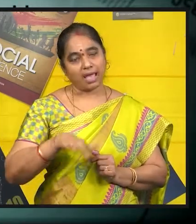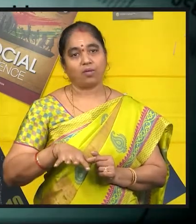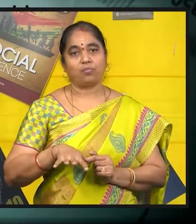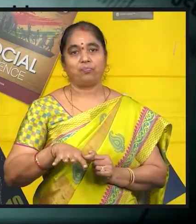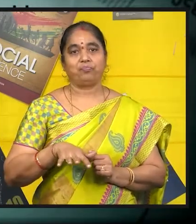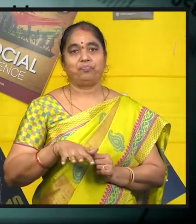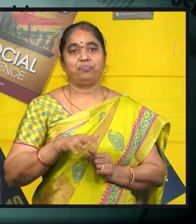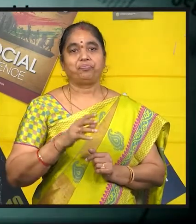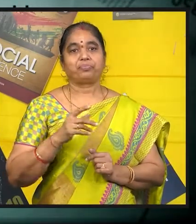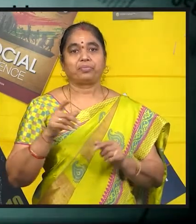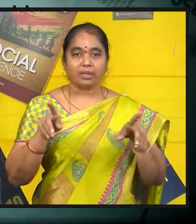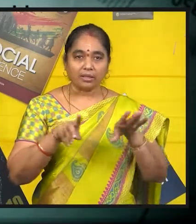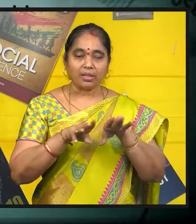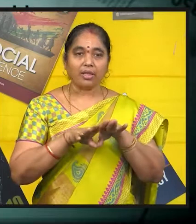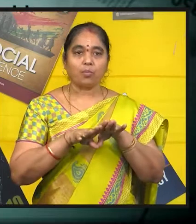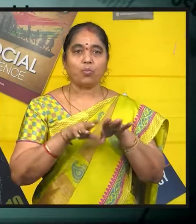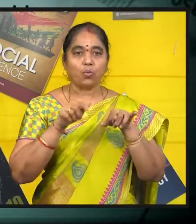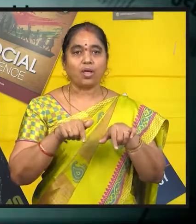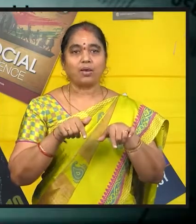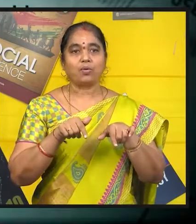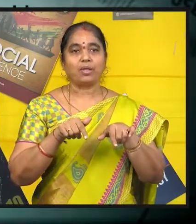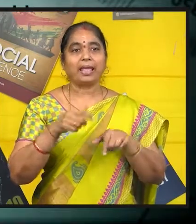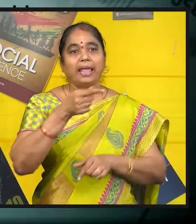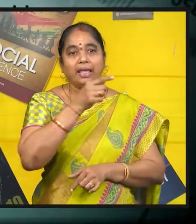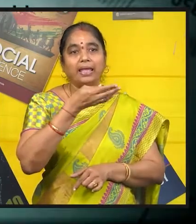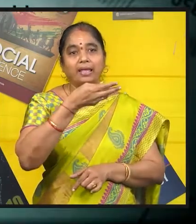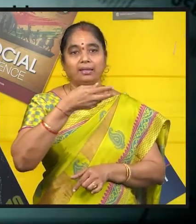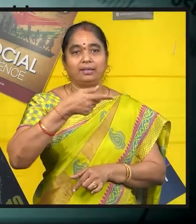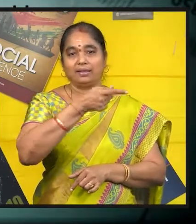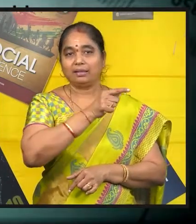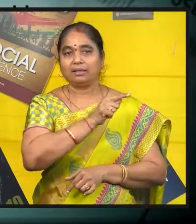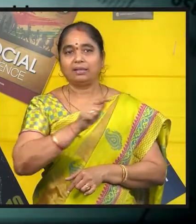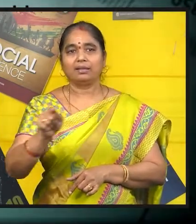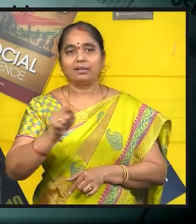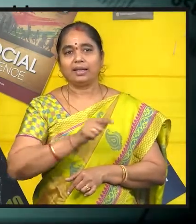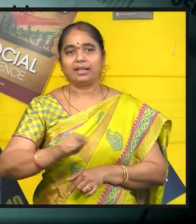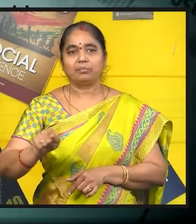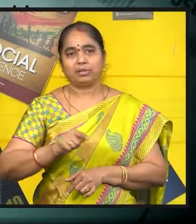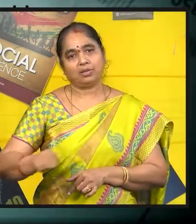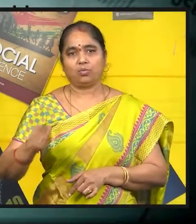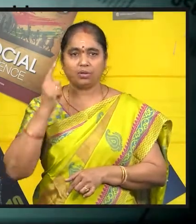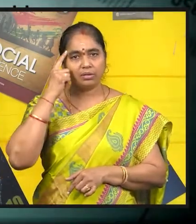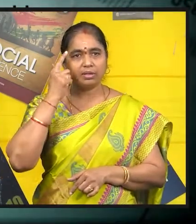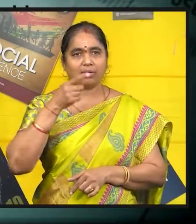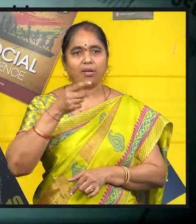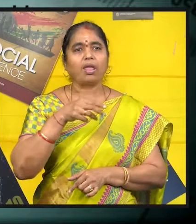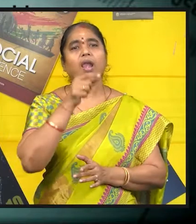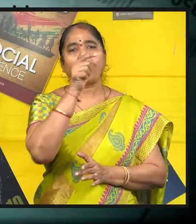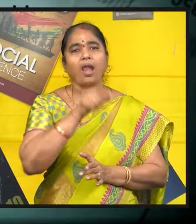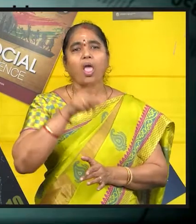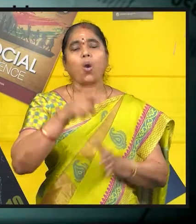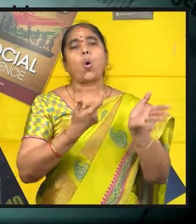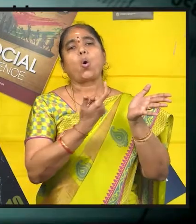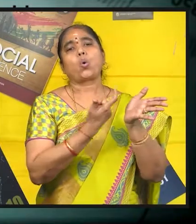தான் இருந்துச்சு. அதே போல் அதில் உள்ள இருக்கக்கூடியதான கிடைமட்டங்கள், அவைகளை நம்ம என்ன அழைக்கிறோம் என்று சொன்னால் வரிசைகள்